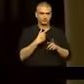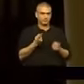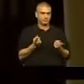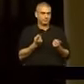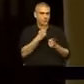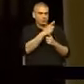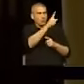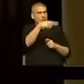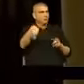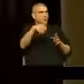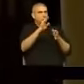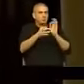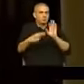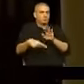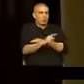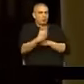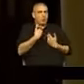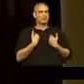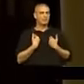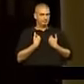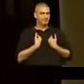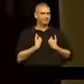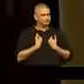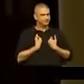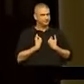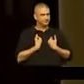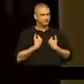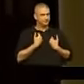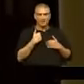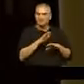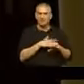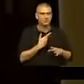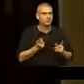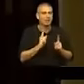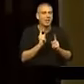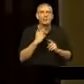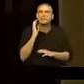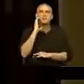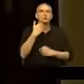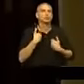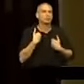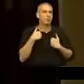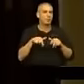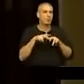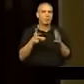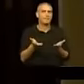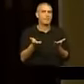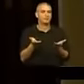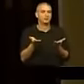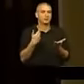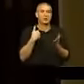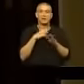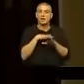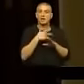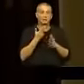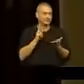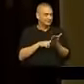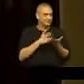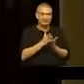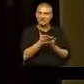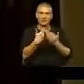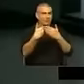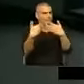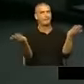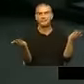נבגדת על ידי המערכת הרגשתי שאיין מי להקשיב לי פה בארץ הרגשתי שאיין צדק פה